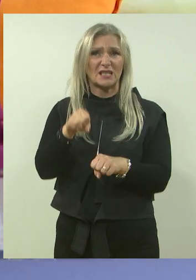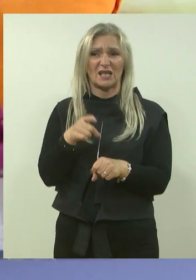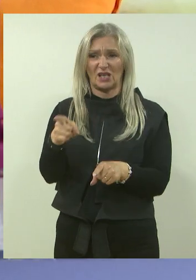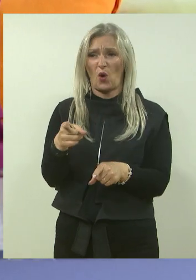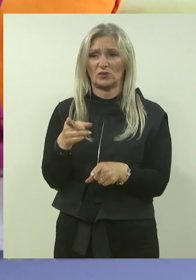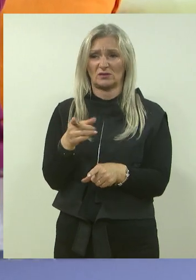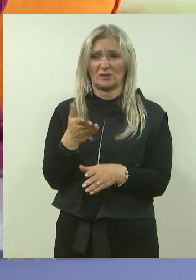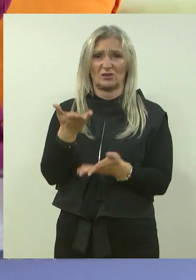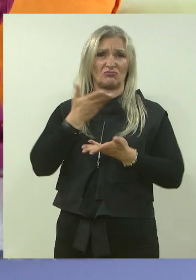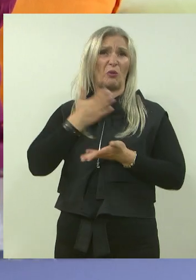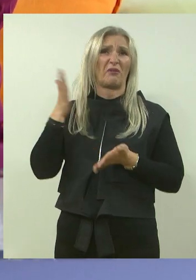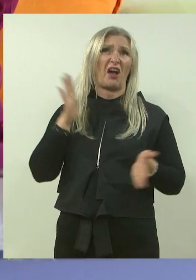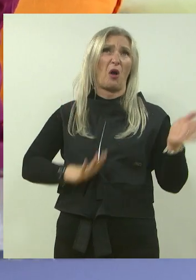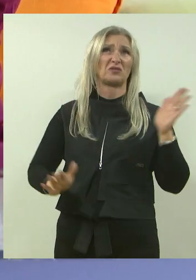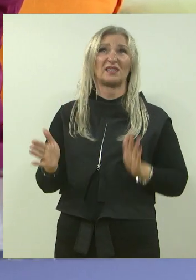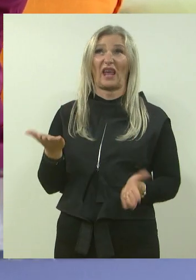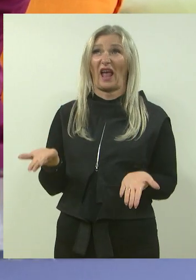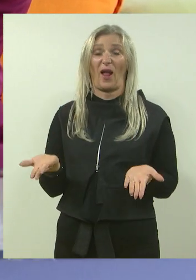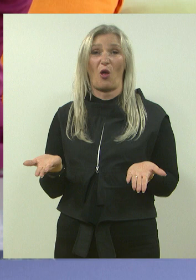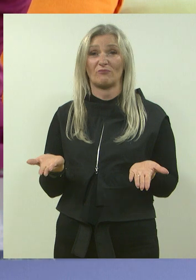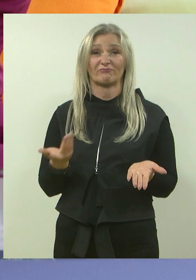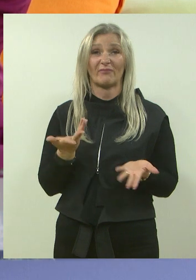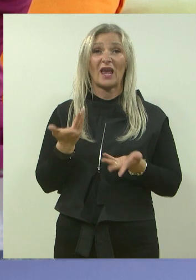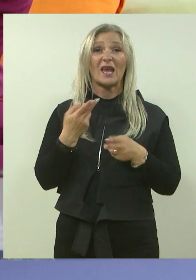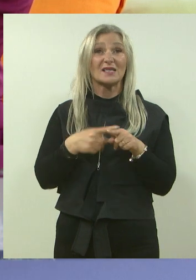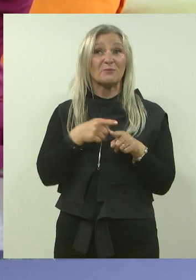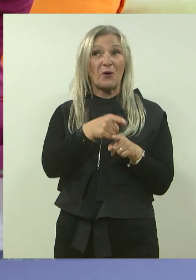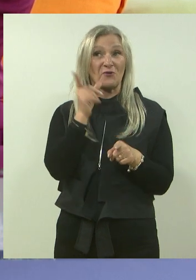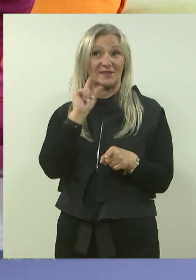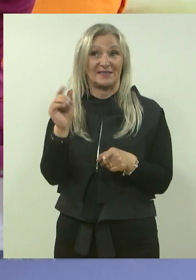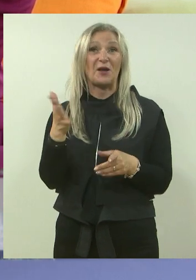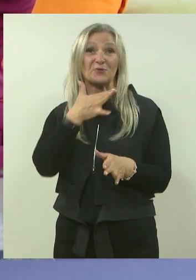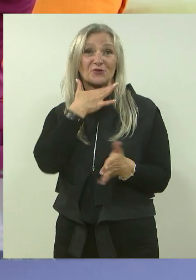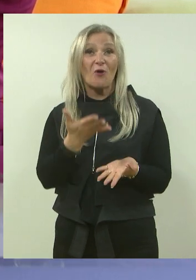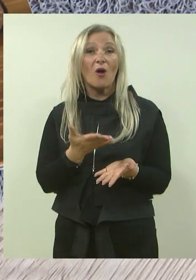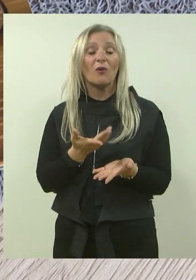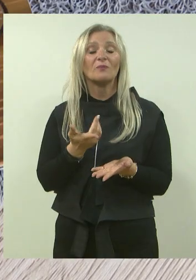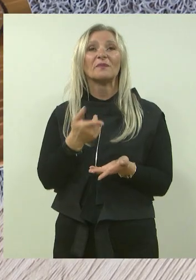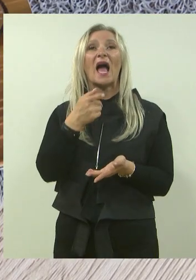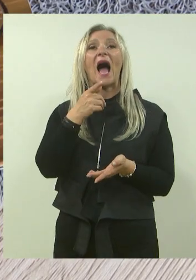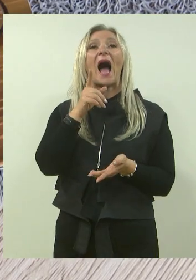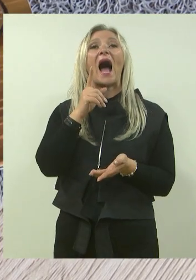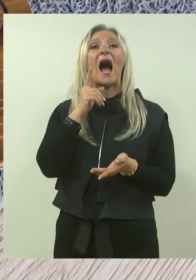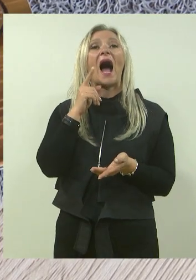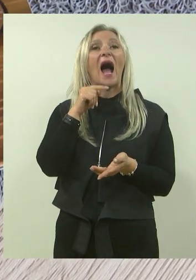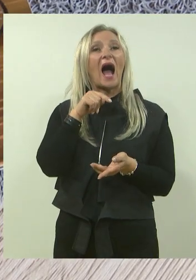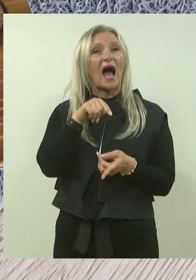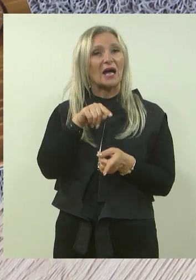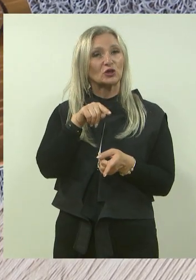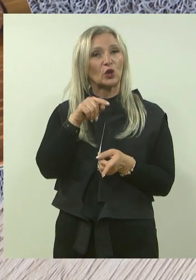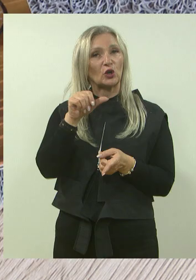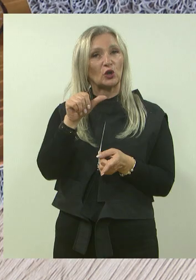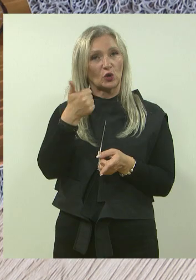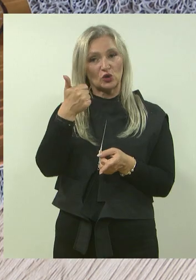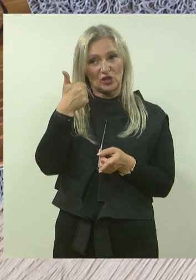dobiva ajncuk ili odijelo jer ipak on kreće u školu. Međutim, tu je jedan djed koji je jako važan